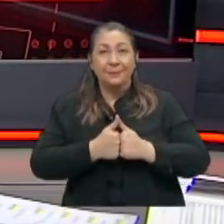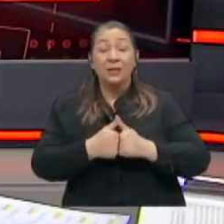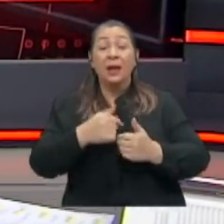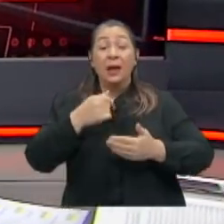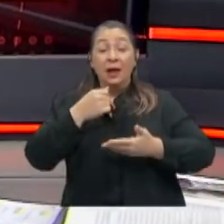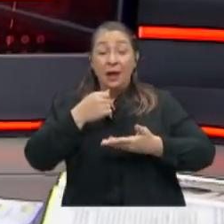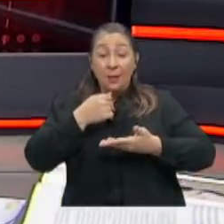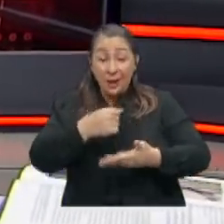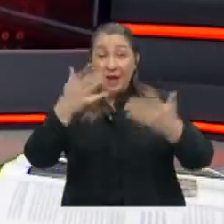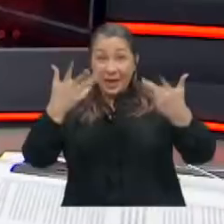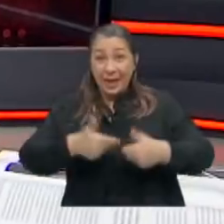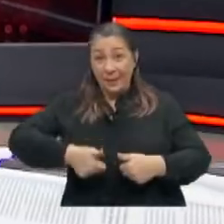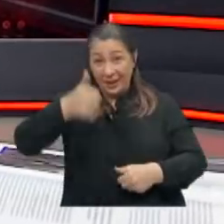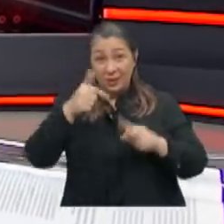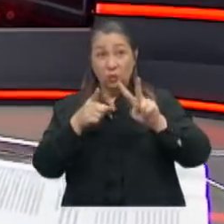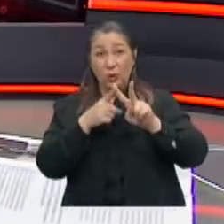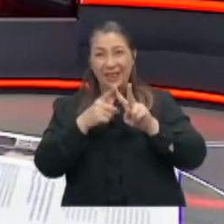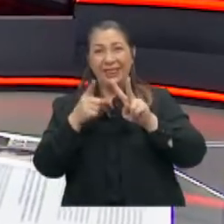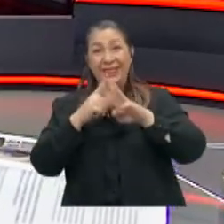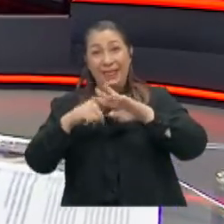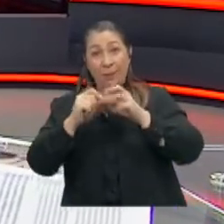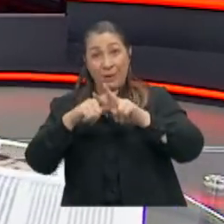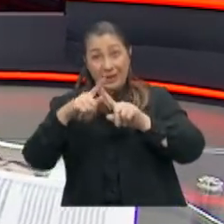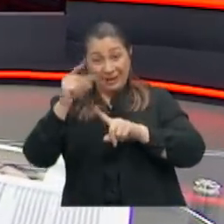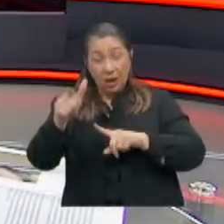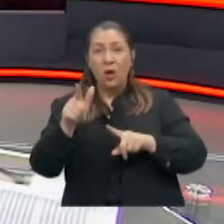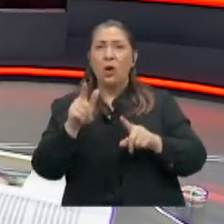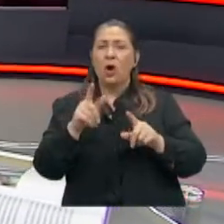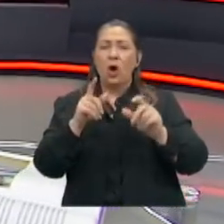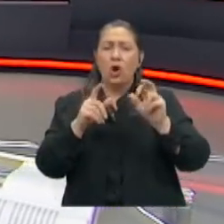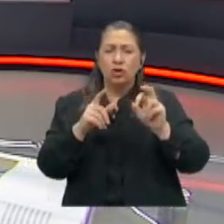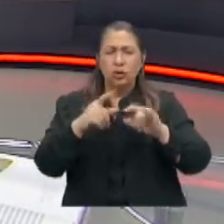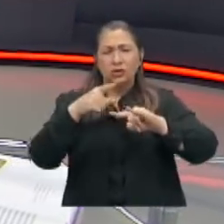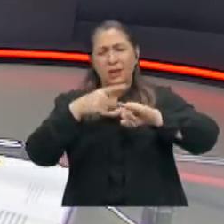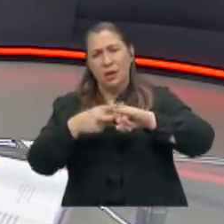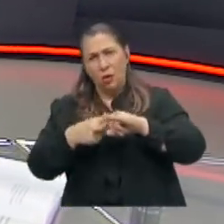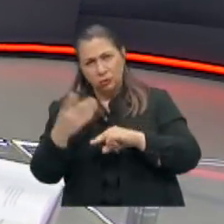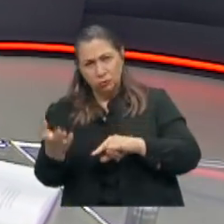Hazine ve Maliye Bakanı Nurettin Nebati, efendim, ortodoks, heterodoks,